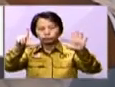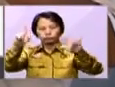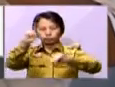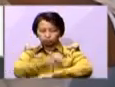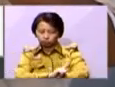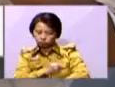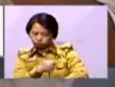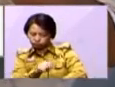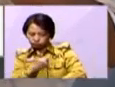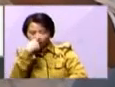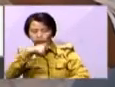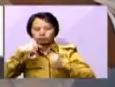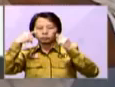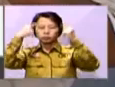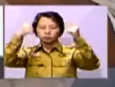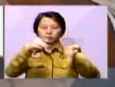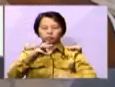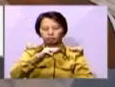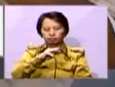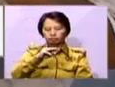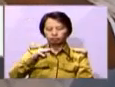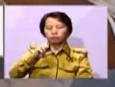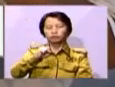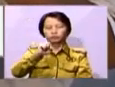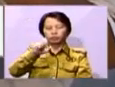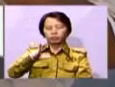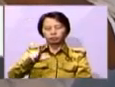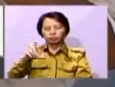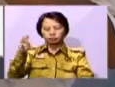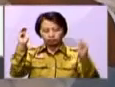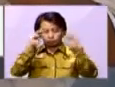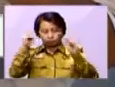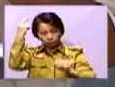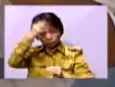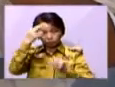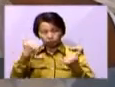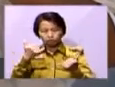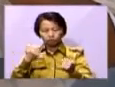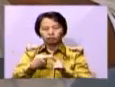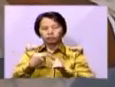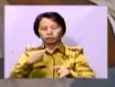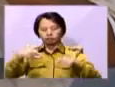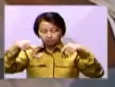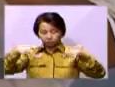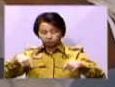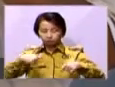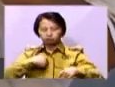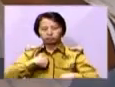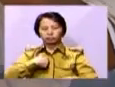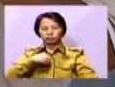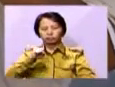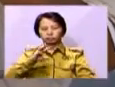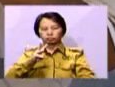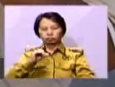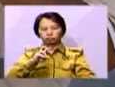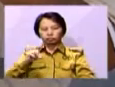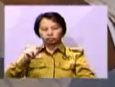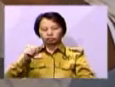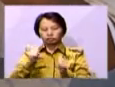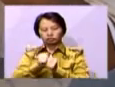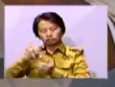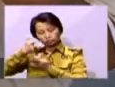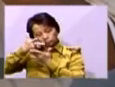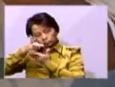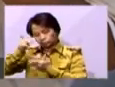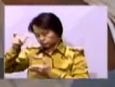ini dalam menjayakan operasi MMMSL musim haji kali ini. Dari Makkatul Mukarramah, saya Syazwan Naim Nur Razmi bersama